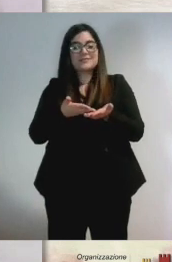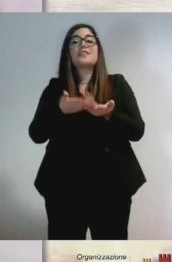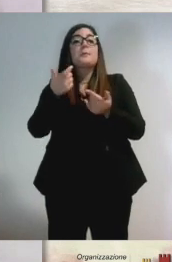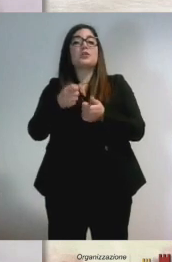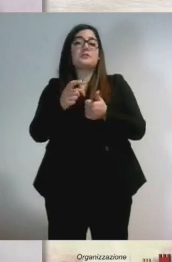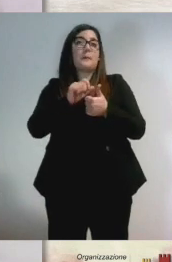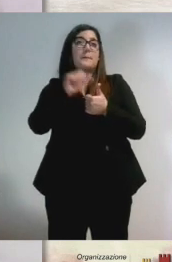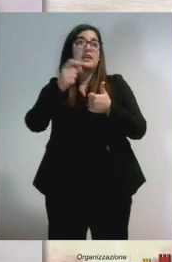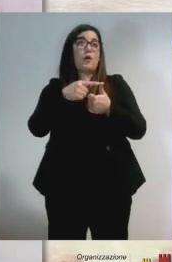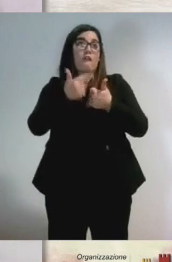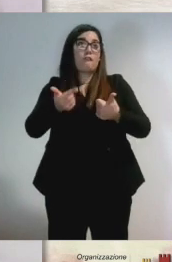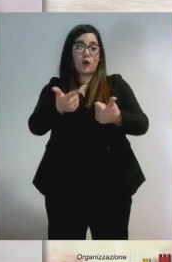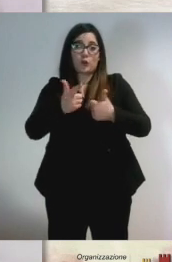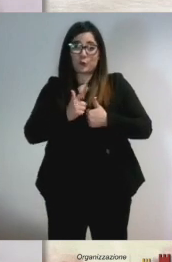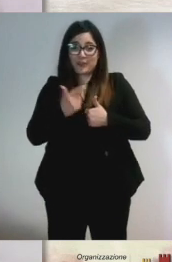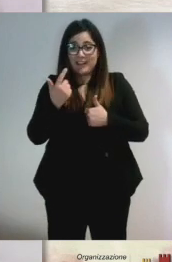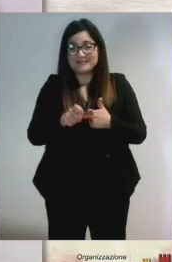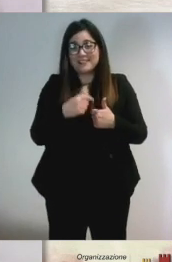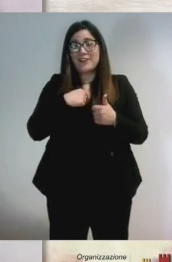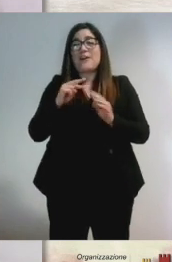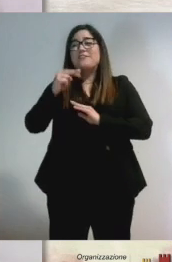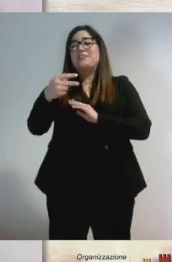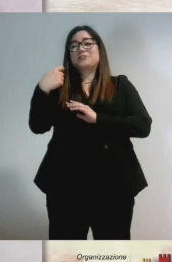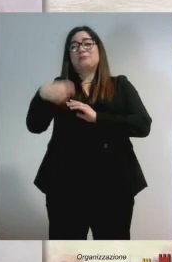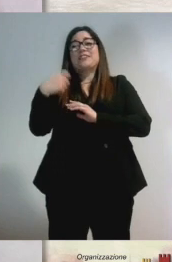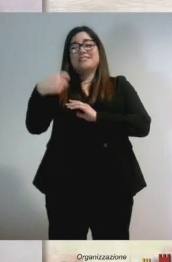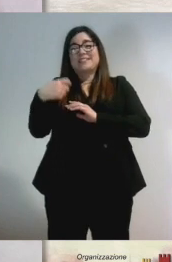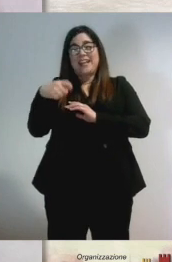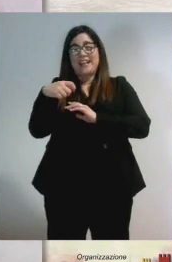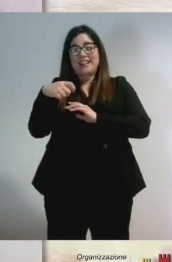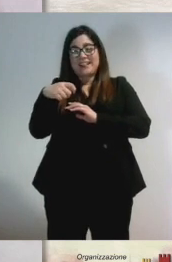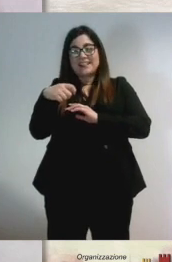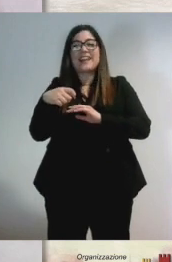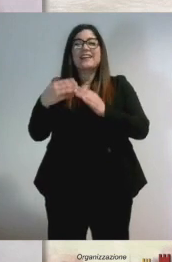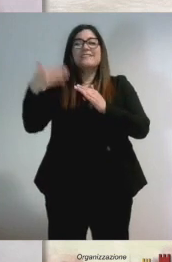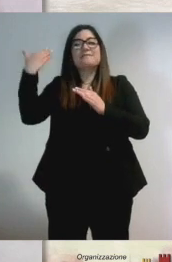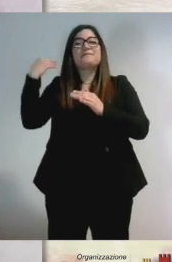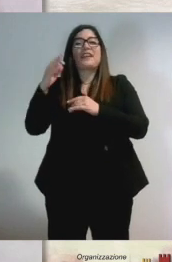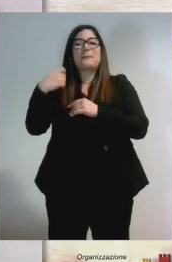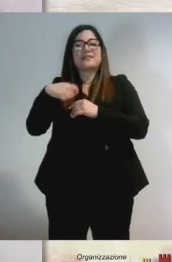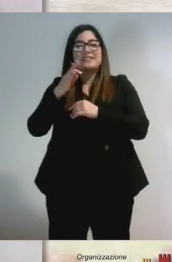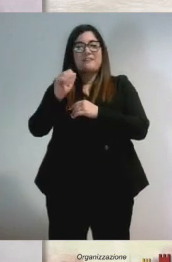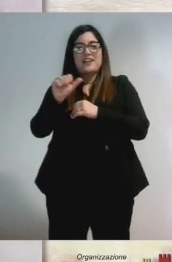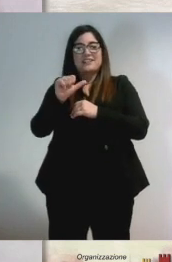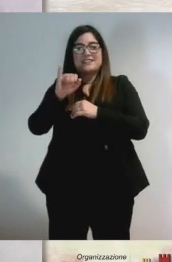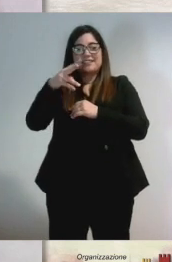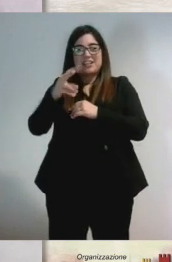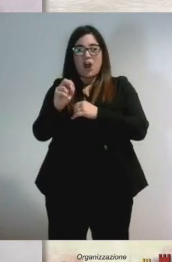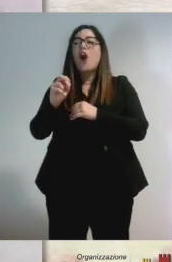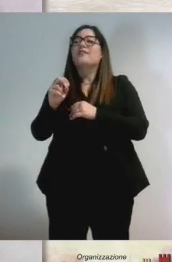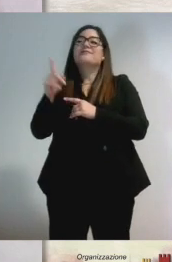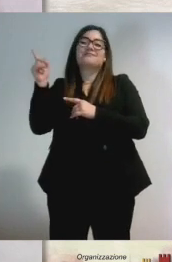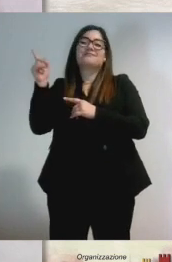che ho rappresentato da vice presidente il presidente Fassino era a Trieste ho rappresentato lui a